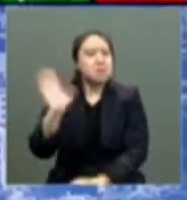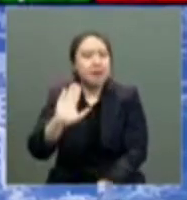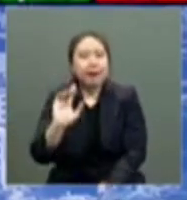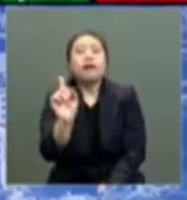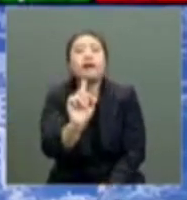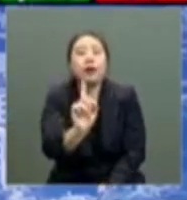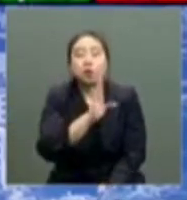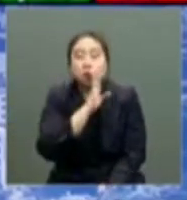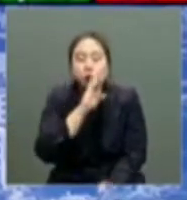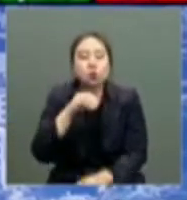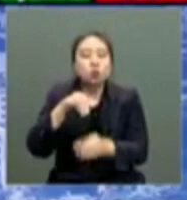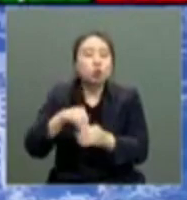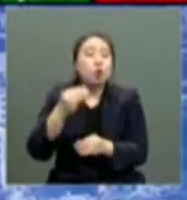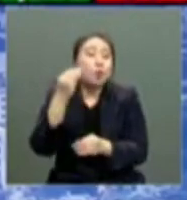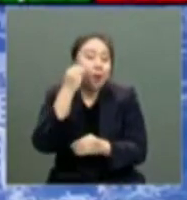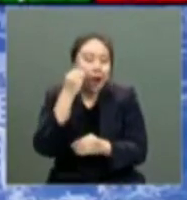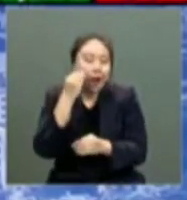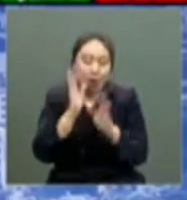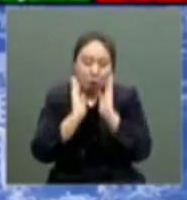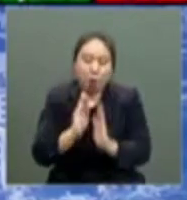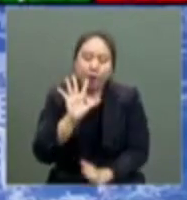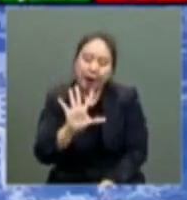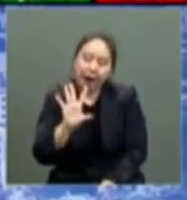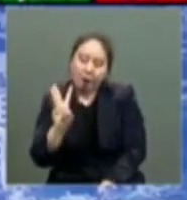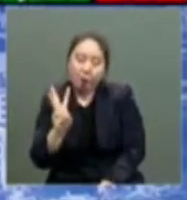เมตรไม่รดน้ำขอพรแต่ถามว่าจริงๆแล้วอยากให้คุณหมอยามว่าอะไรคือสิ่งที่คุณผู้ชมทำได้แล้วอะไรที่ทำไม่ได้อย่างเช่นถ้าอยู่บ้านกัน5-6คนจะตั้งถังน้ำเล่นในบ้านได้ไหมคะอยากให้คุณหมออธิบายอะไรทำได้บ้างหรืออะไรที่ไม่ควรที่จะทำเลยค่ะปรับก็